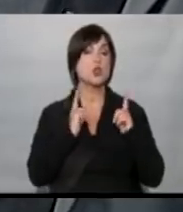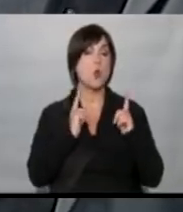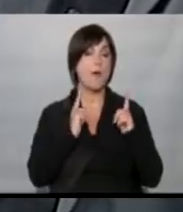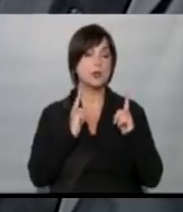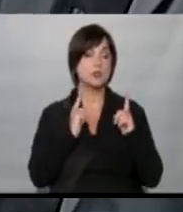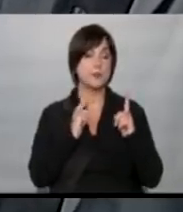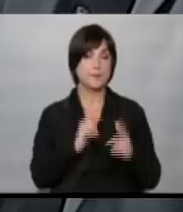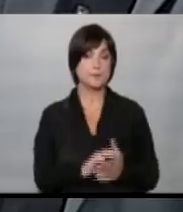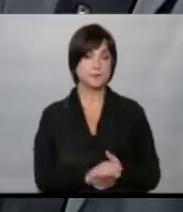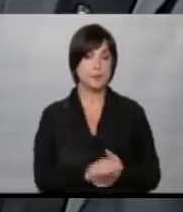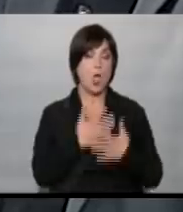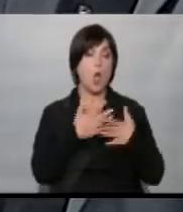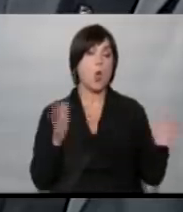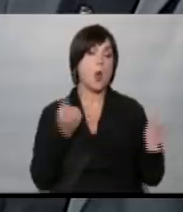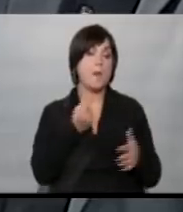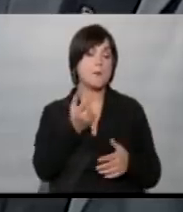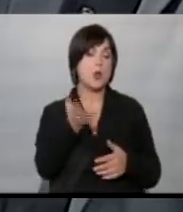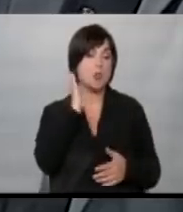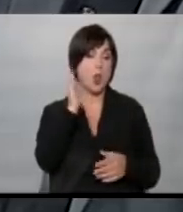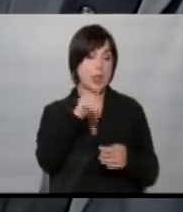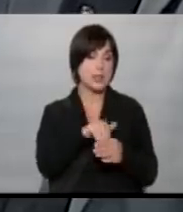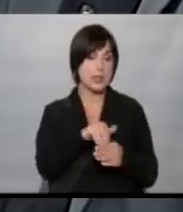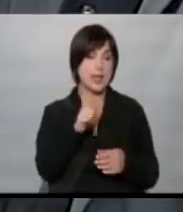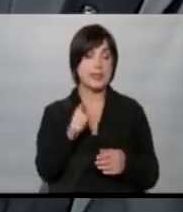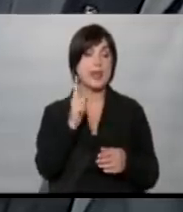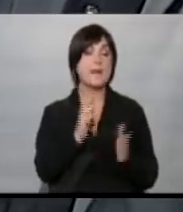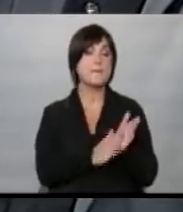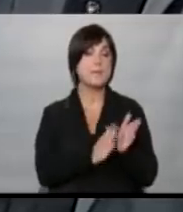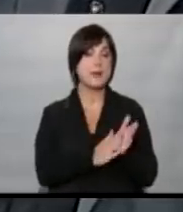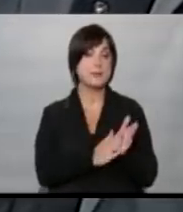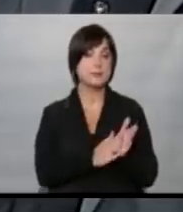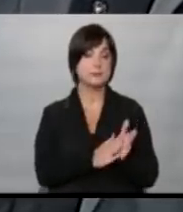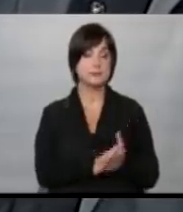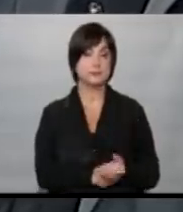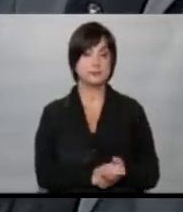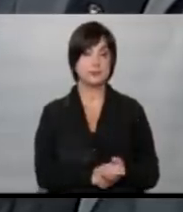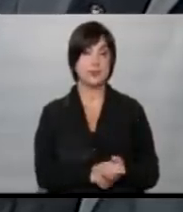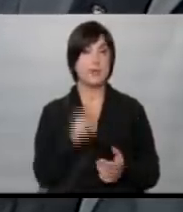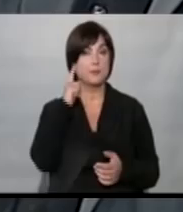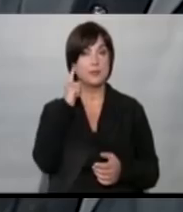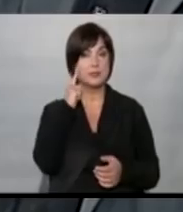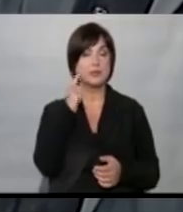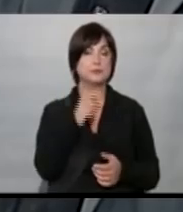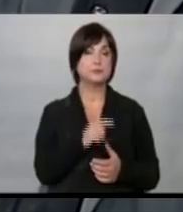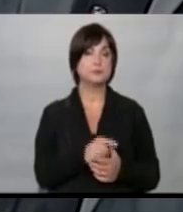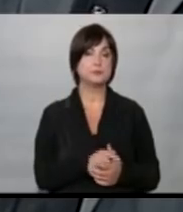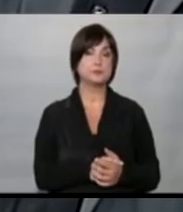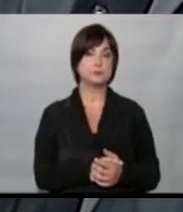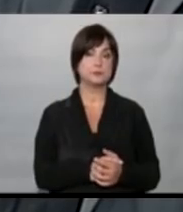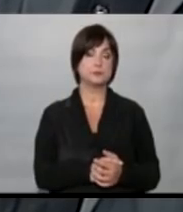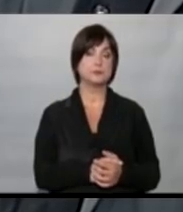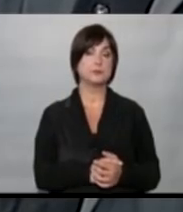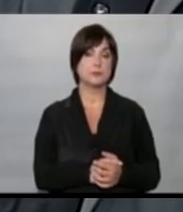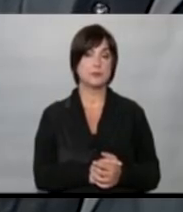значи, огромен број да излегуваат. Еве еден пример. Мислите кога се одржат изборите, албанските ја мислам дека намерно тоа